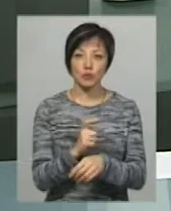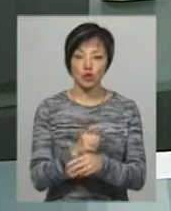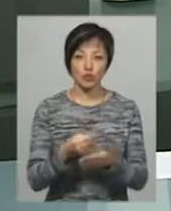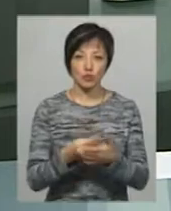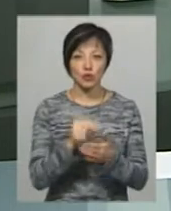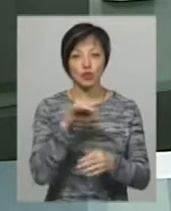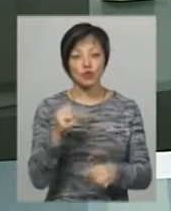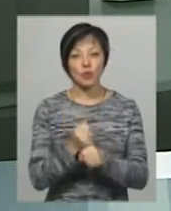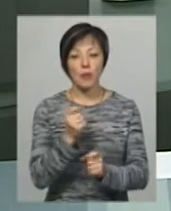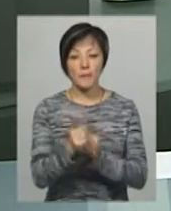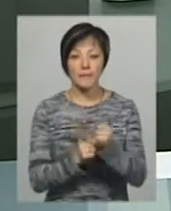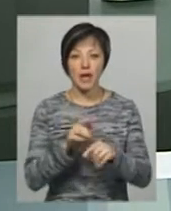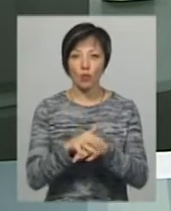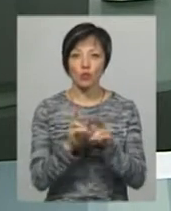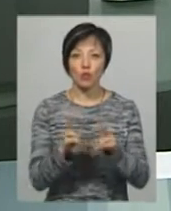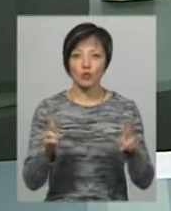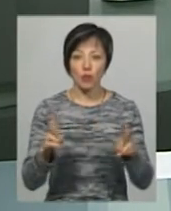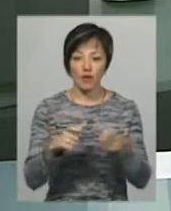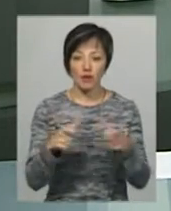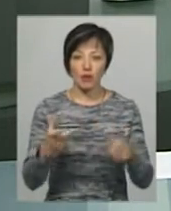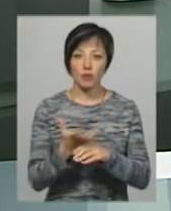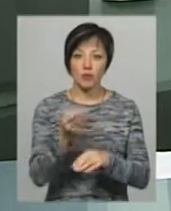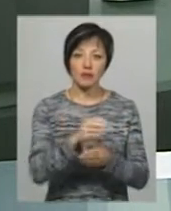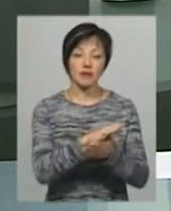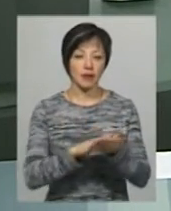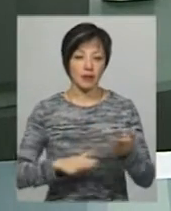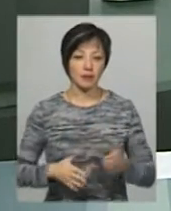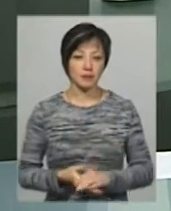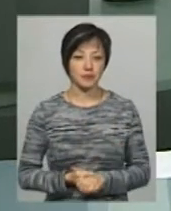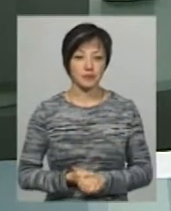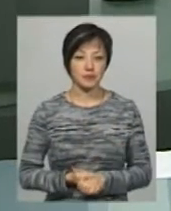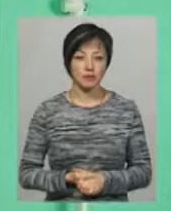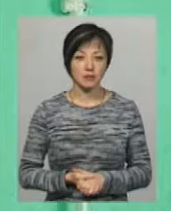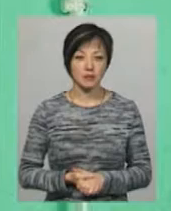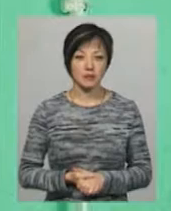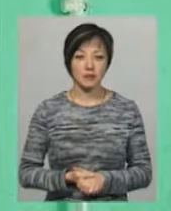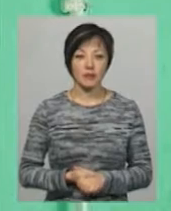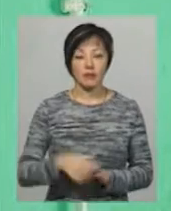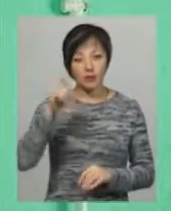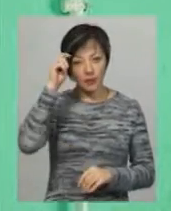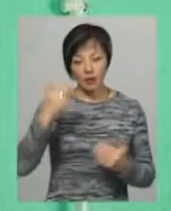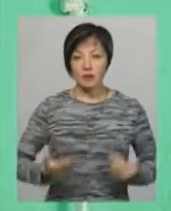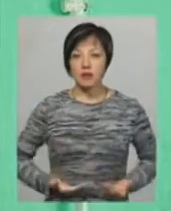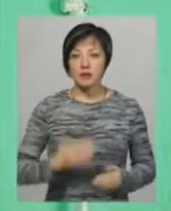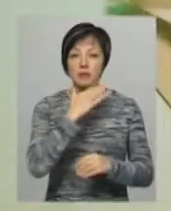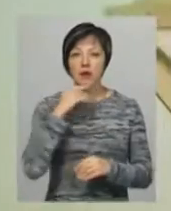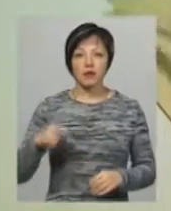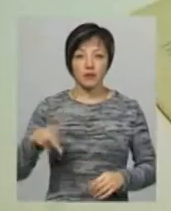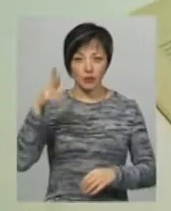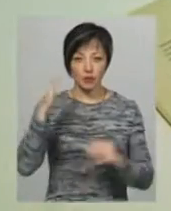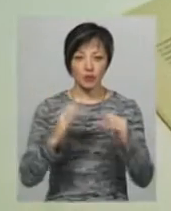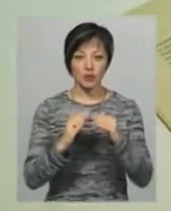Чи зроблять перерахунок тим, хто квитанції оплатив, далі у сюжеті. Дмитро Шульга мешкає в багатоквартирному